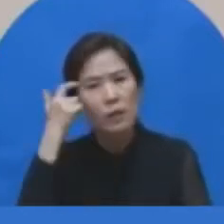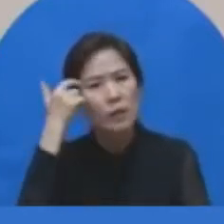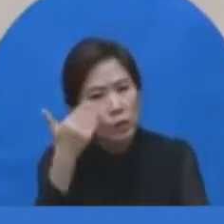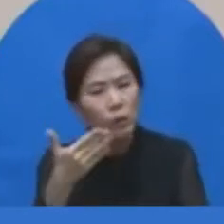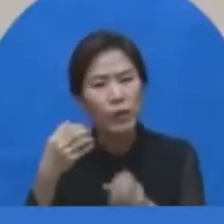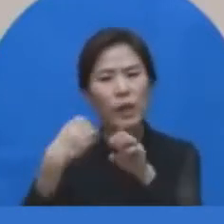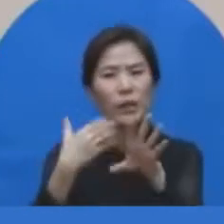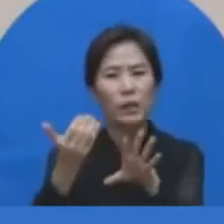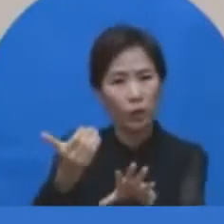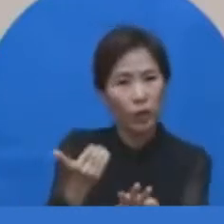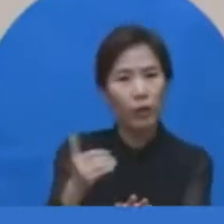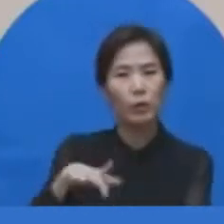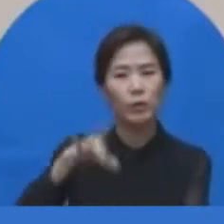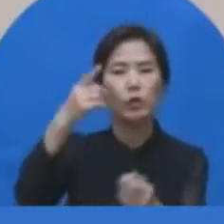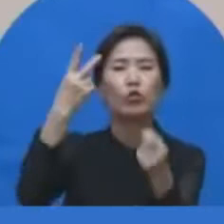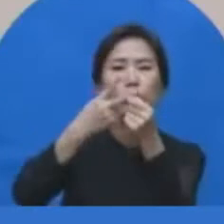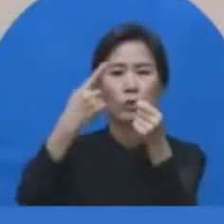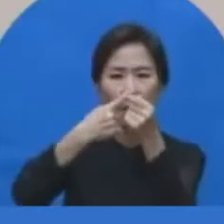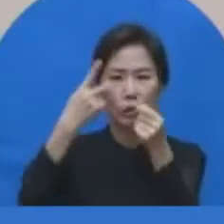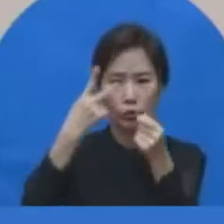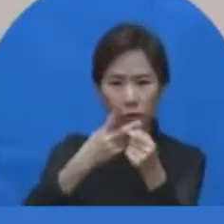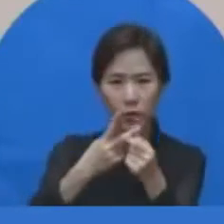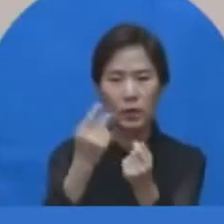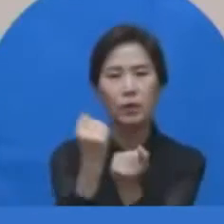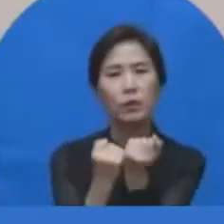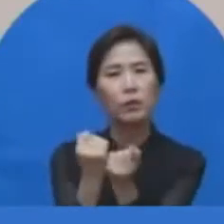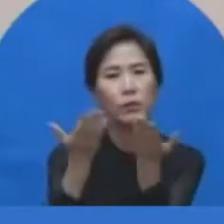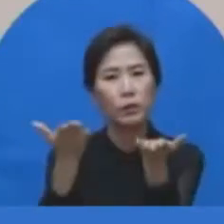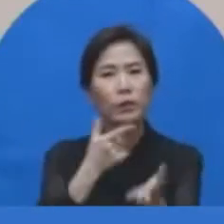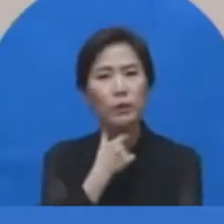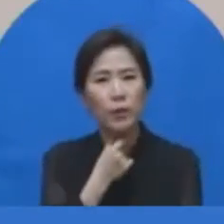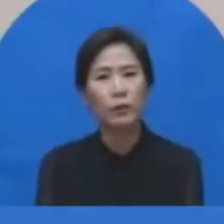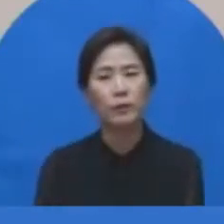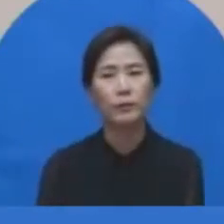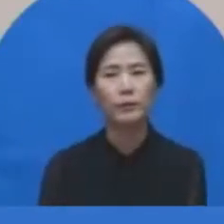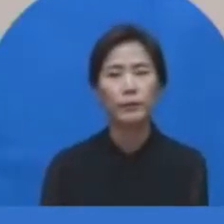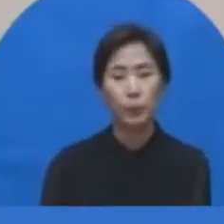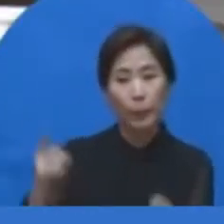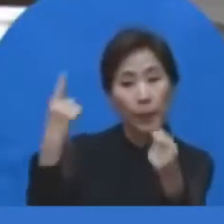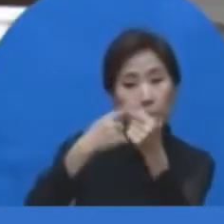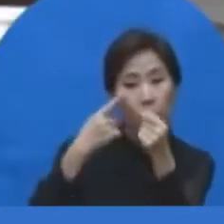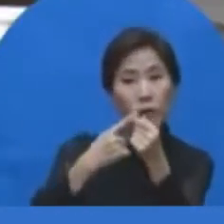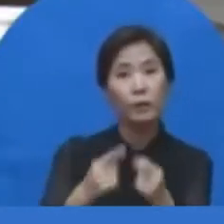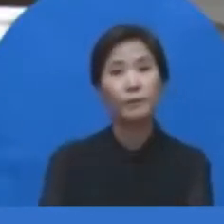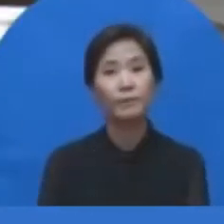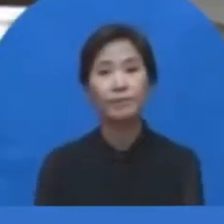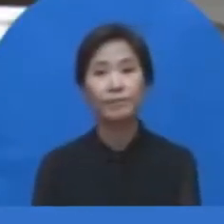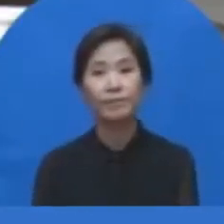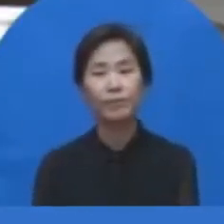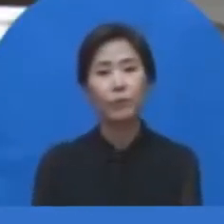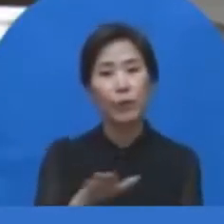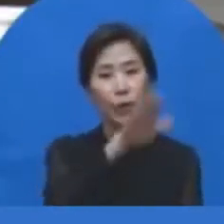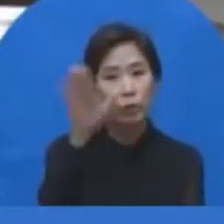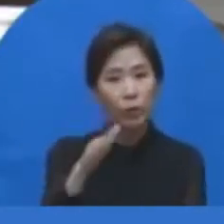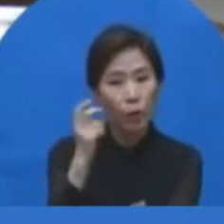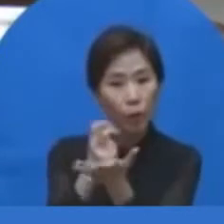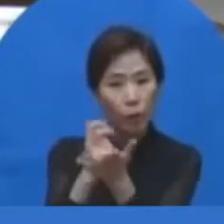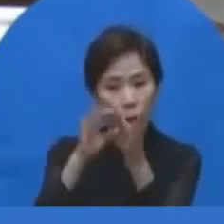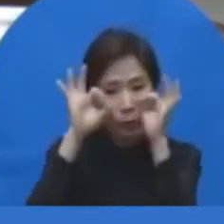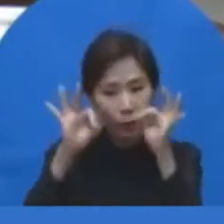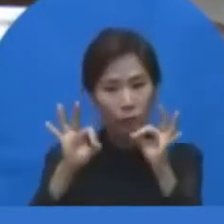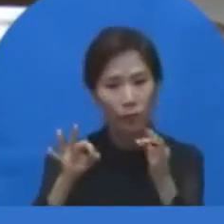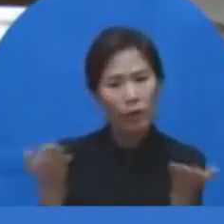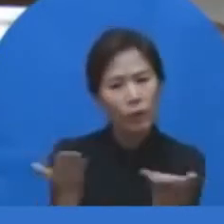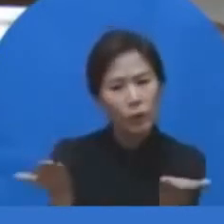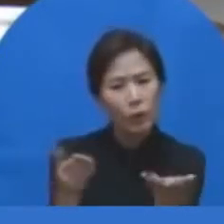답하기 전에 두 가지 점을 조금 말씀을 드리고 싶습니다. 하나는 그 우리 법에서 노동조합이